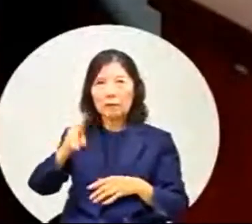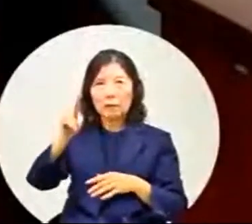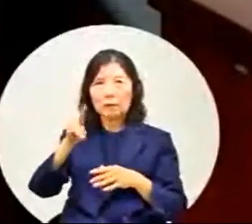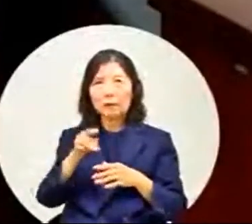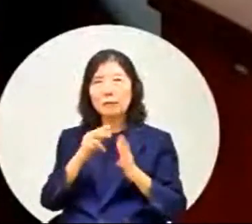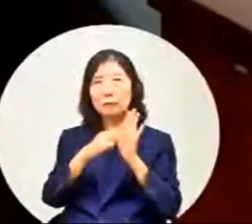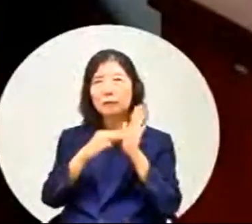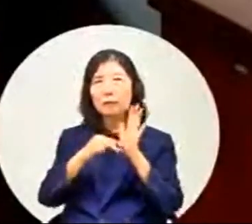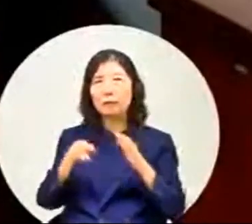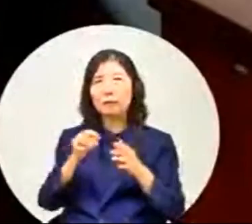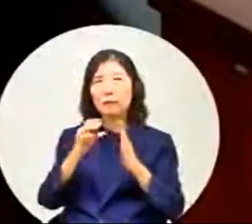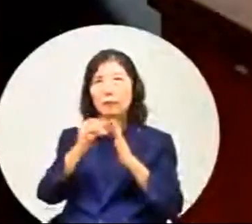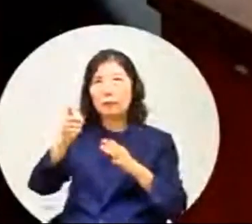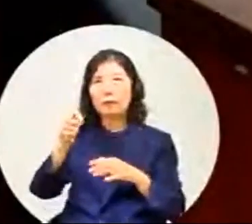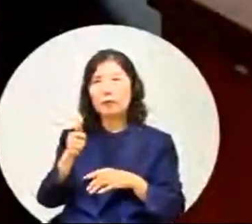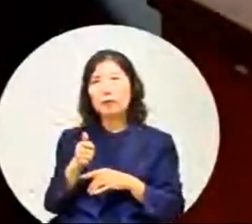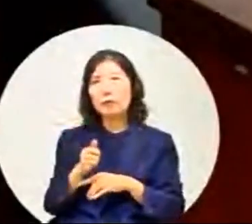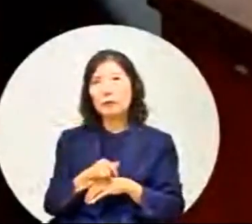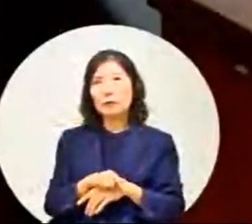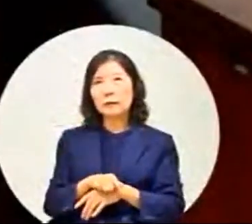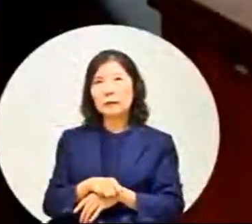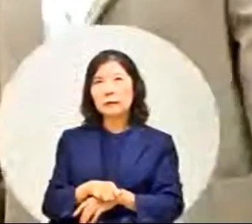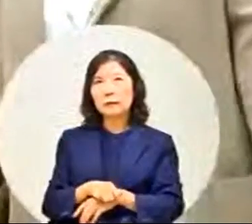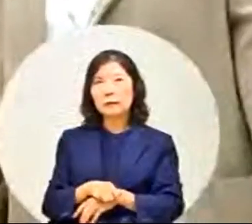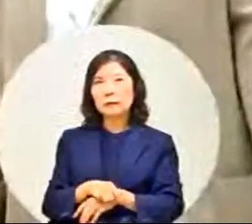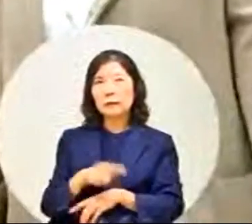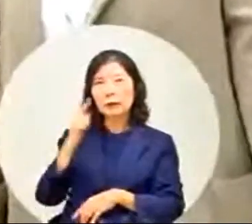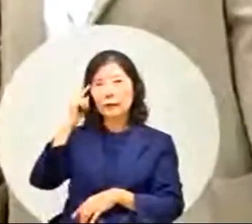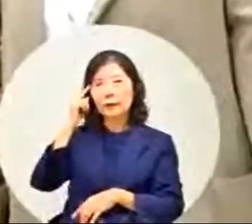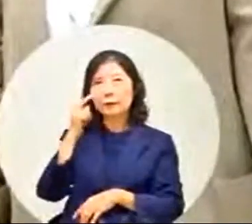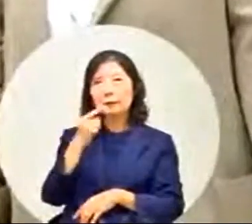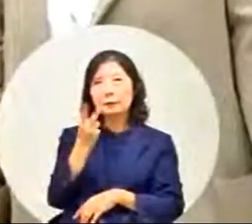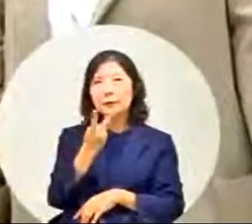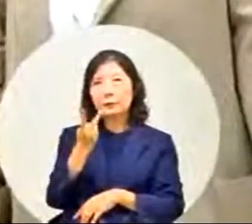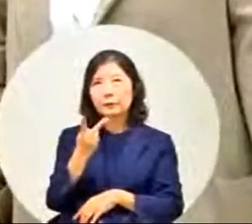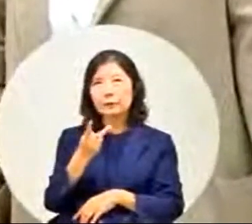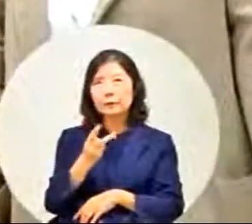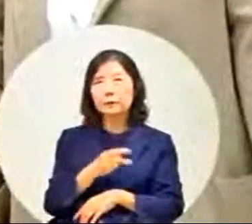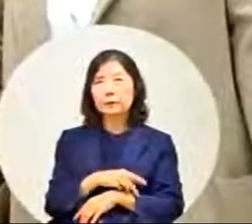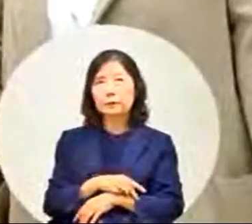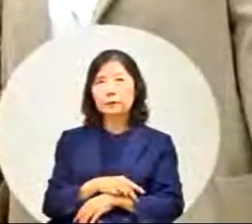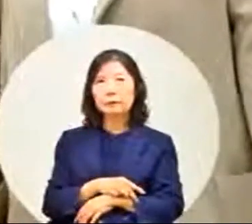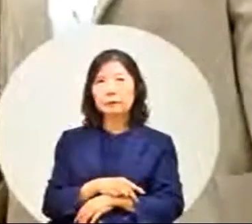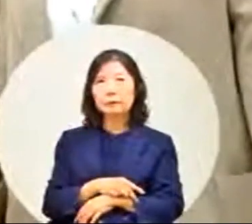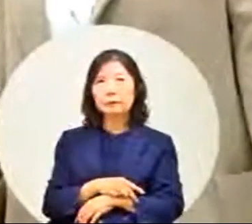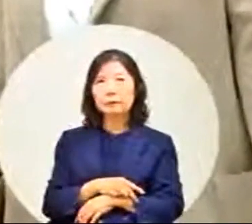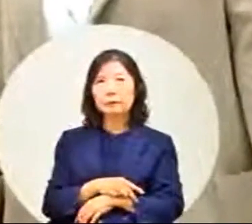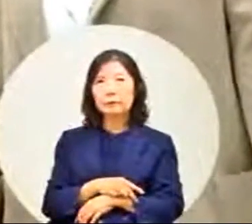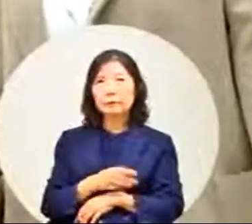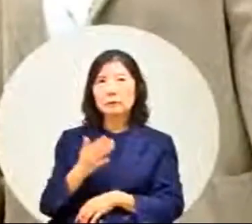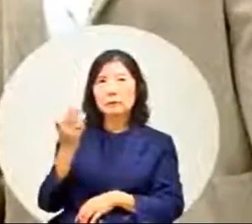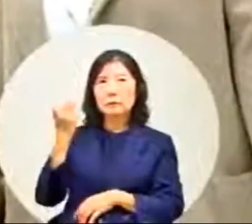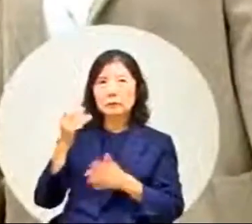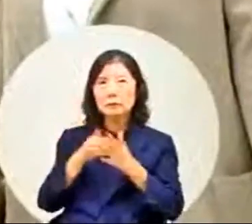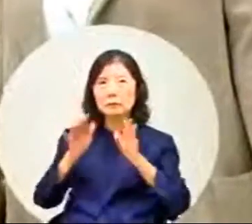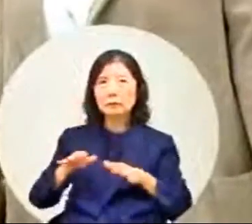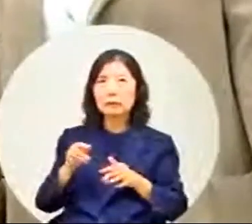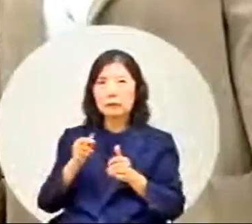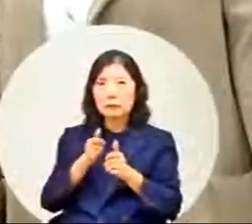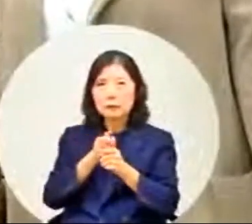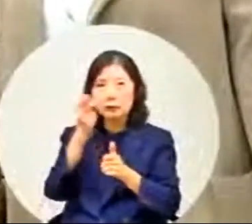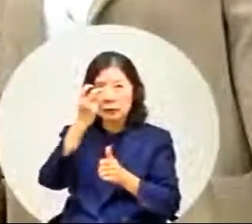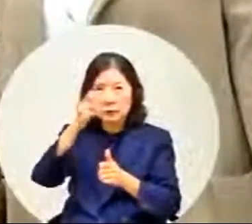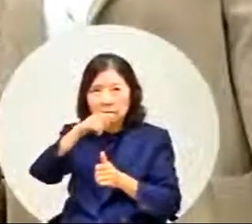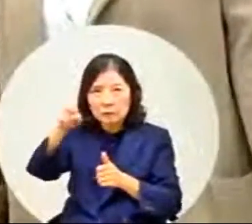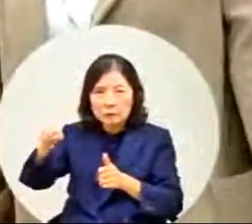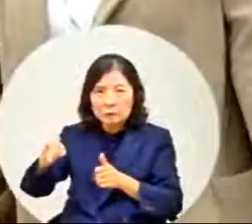说明。 局长，我想哦，我们跟美雅议员，我们两个从头到尾没有在追究各位